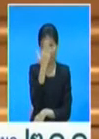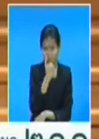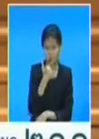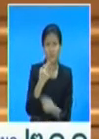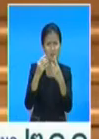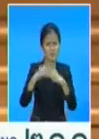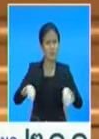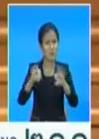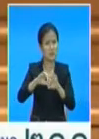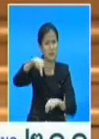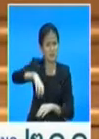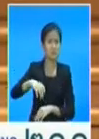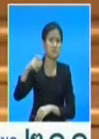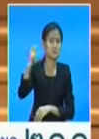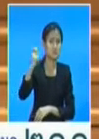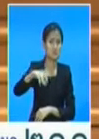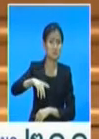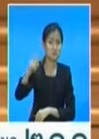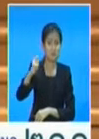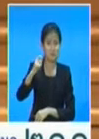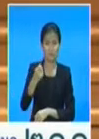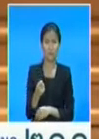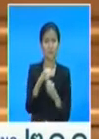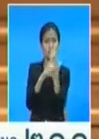งั้นขณะนี้เราเขียนแผนจัดสวนทั้งประเทศครับ